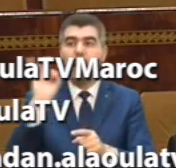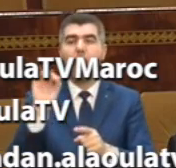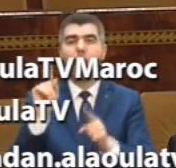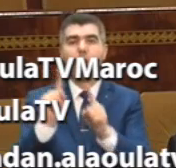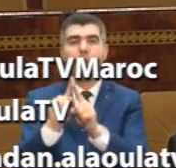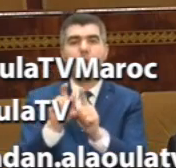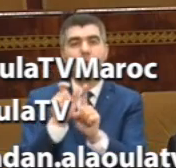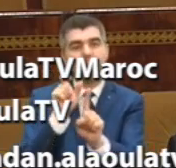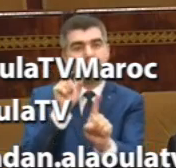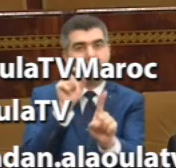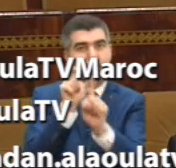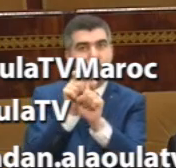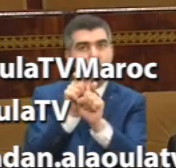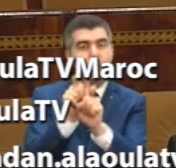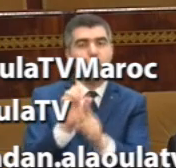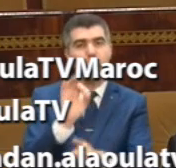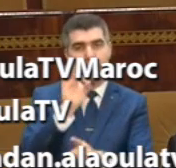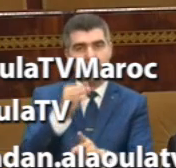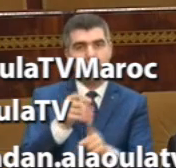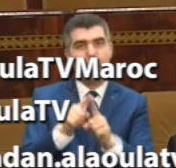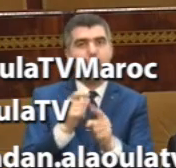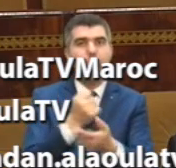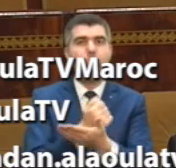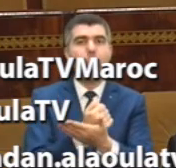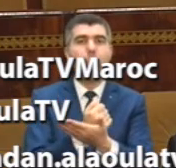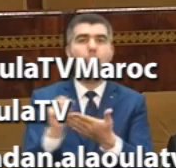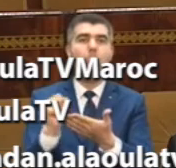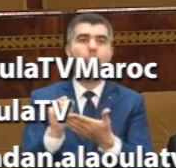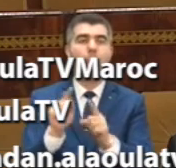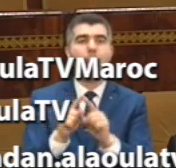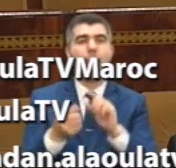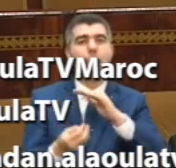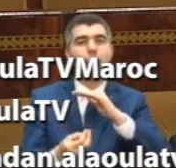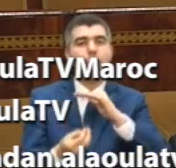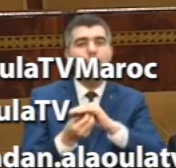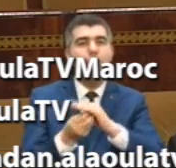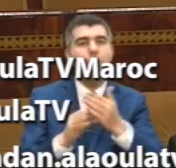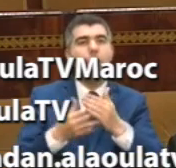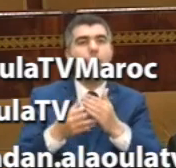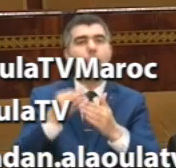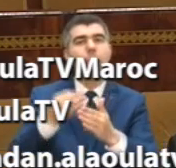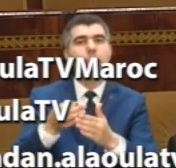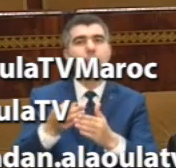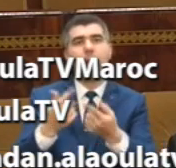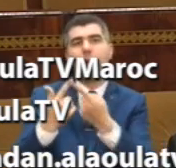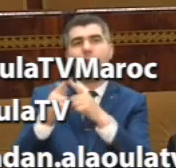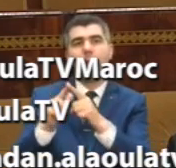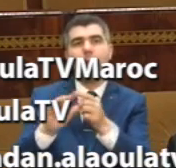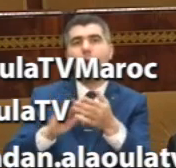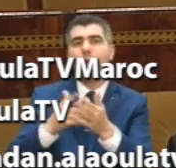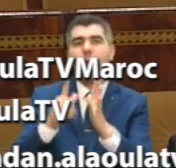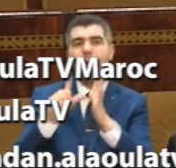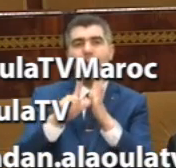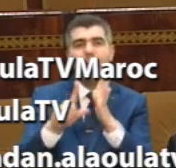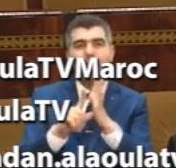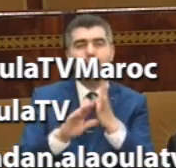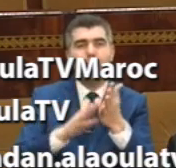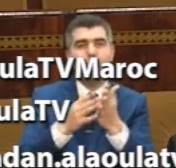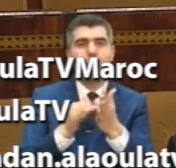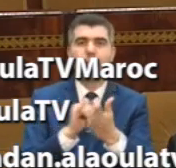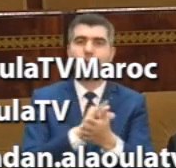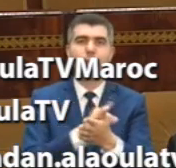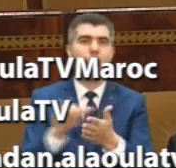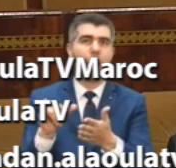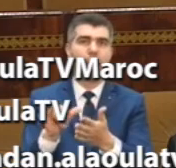هذا؟ هي بوابة القضاء ومحاربة الرشوة بشكل نهائي، لا نحتاج إلى قوانين أخرى ولا إلى